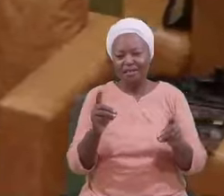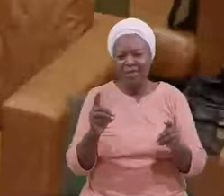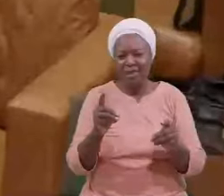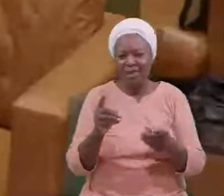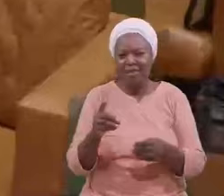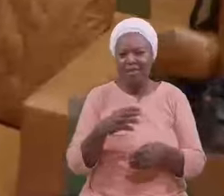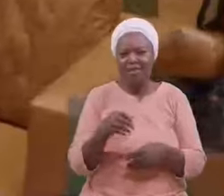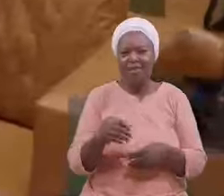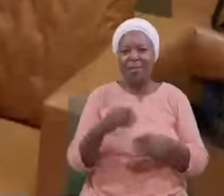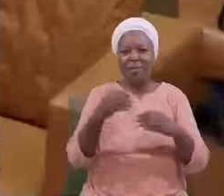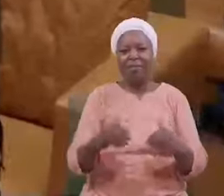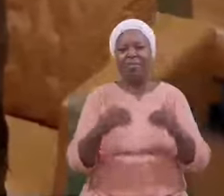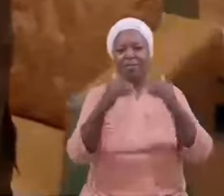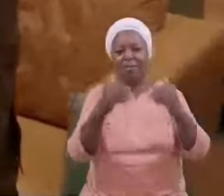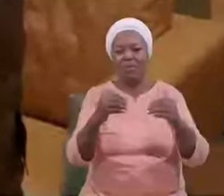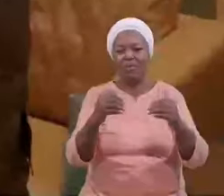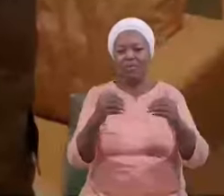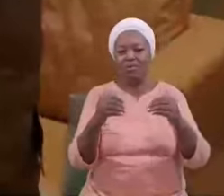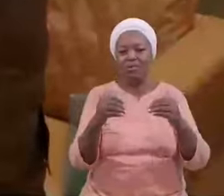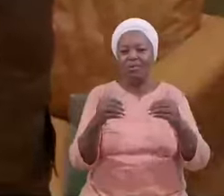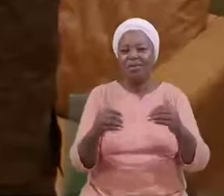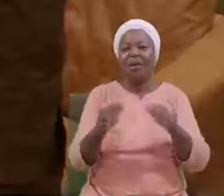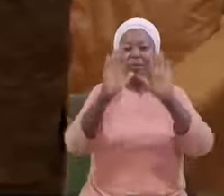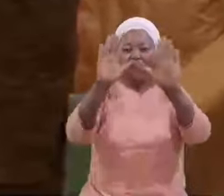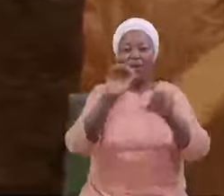promotion, les miracles,